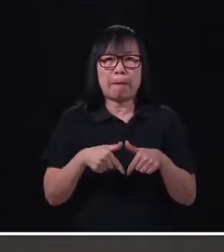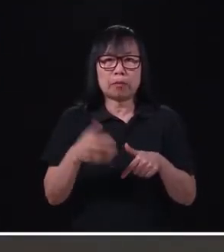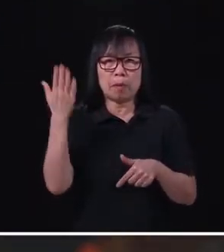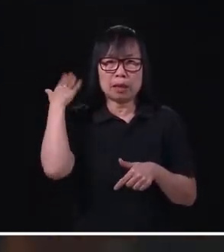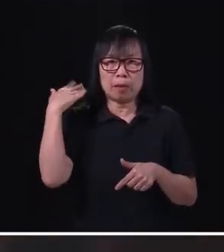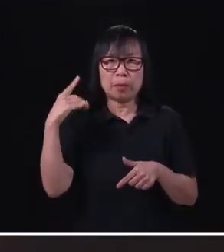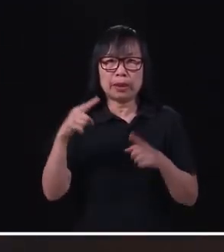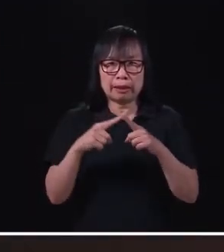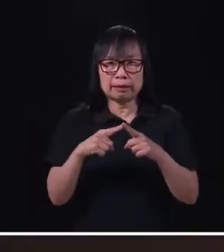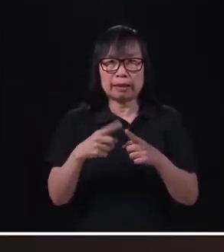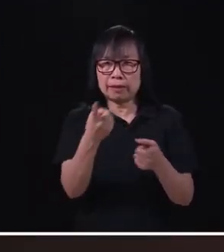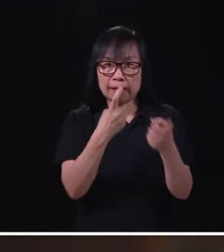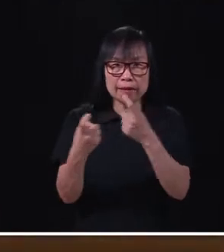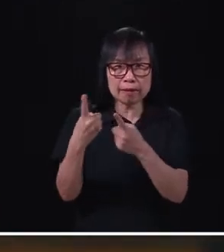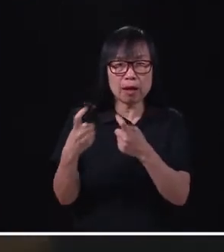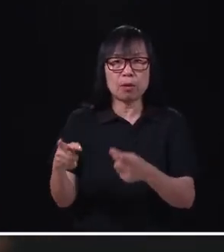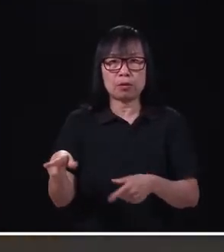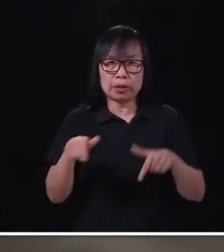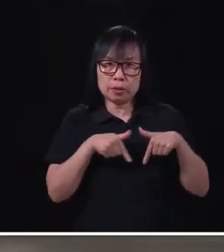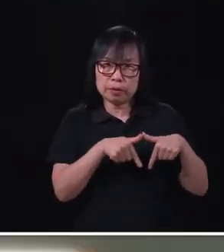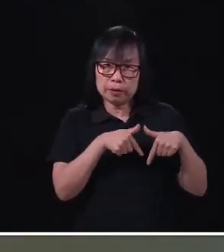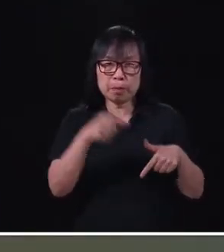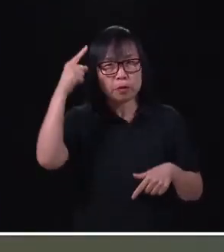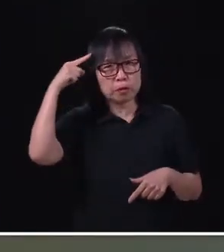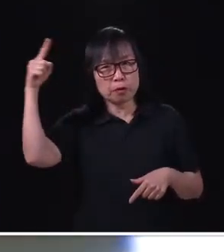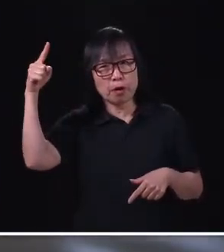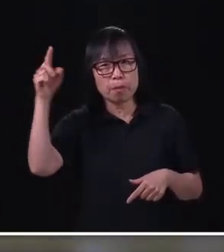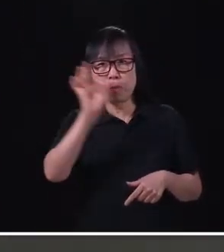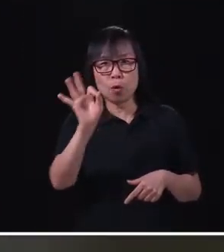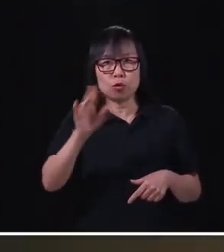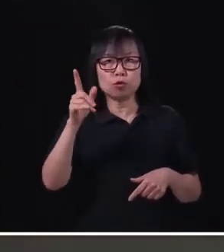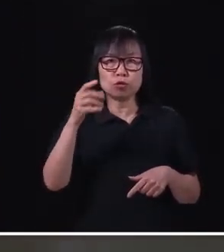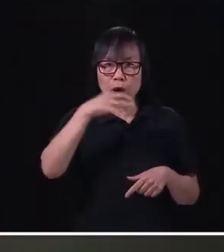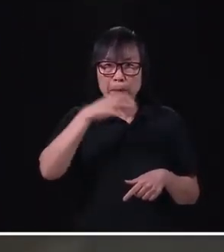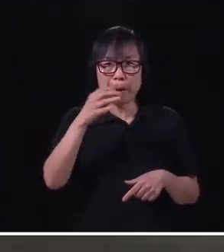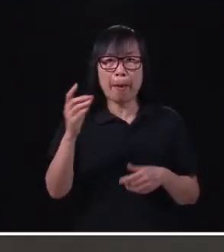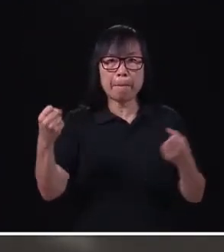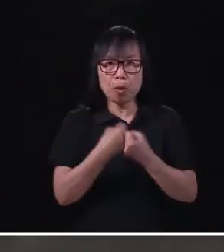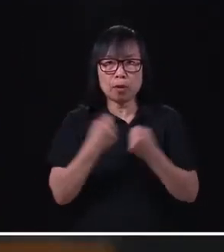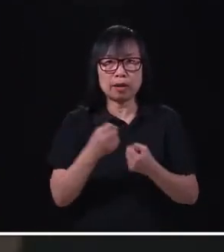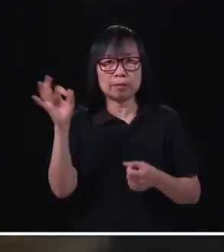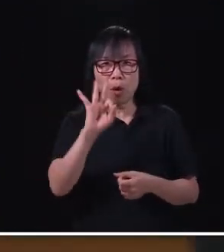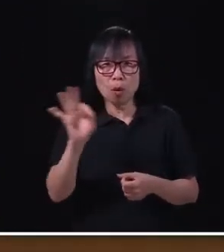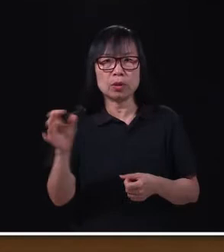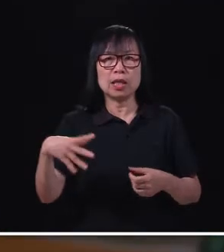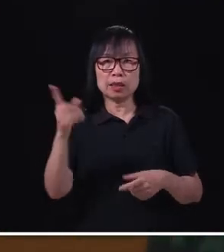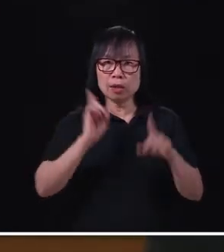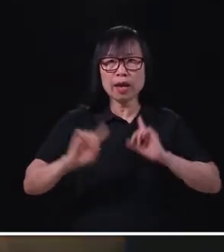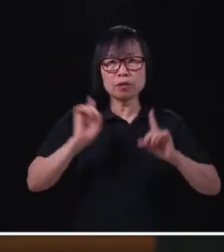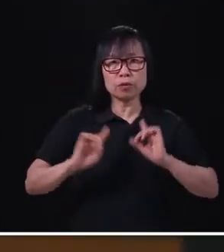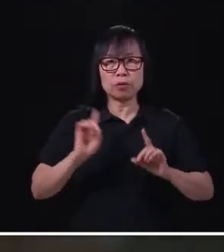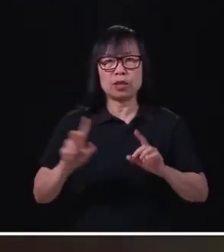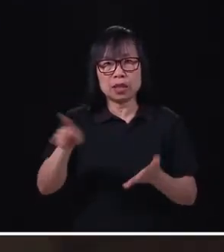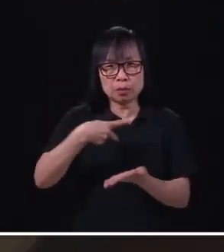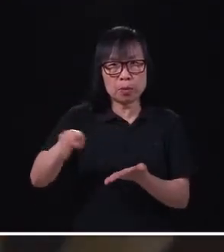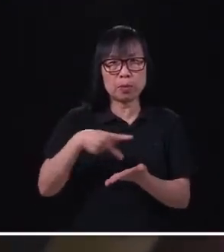心、有背景人士嘅引誘。佢哋一心只係想喺冇藥物、冇暴力嘅情況底下，輕鬆隨意咁